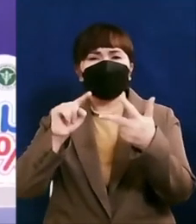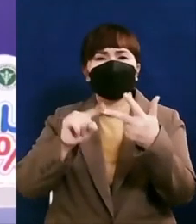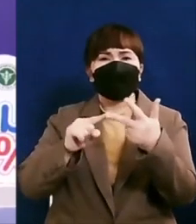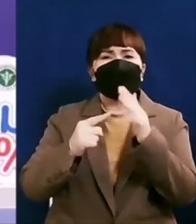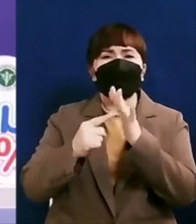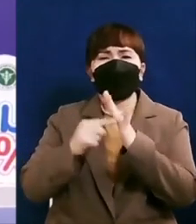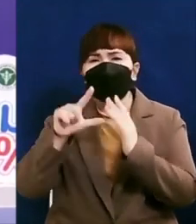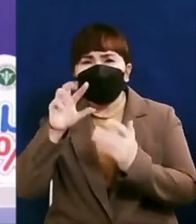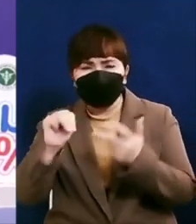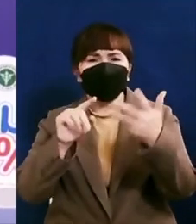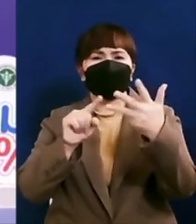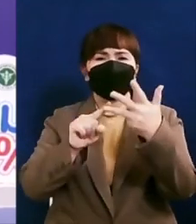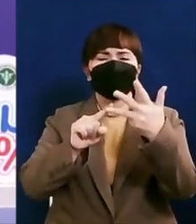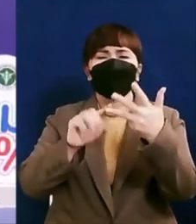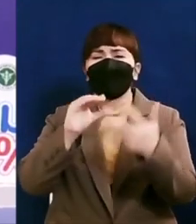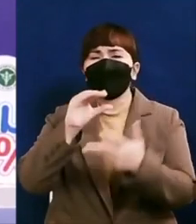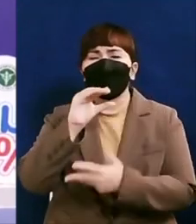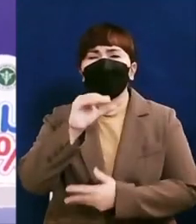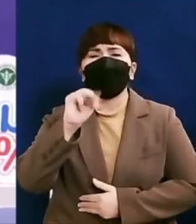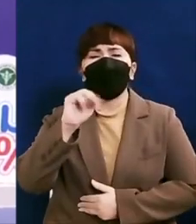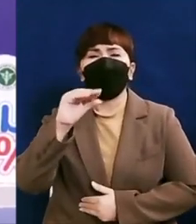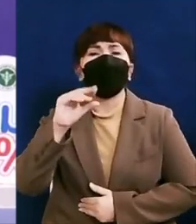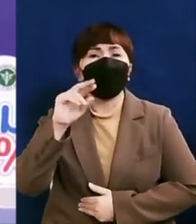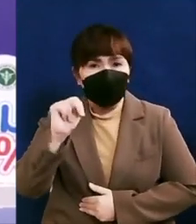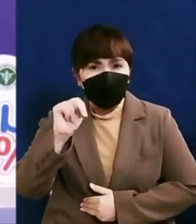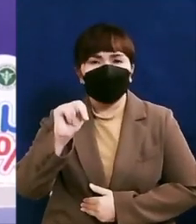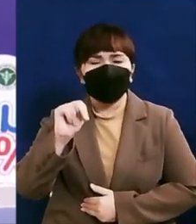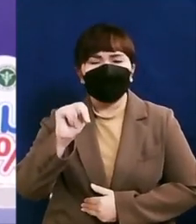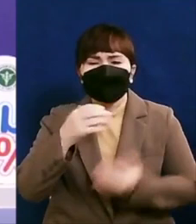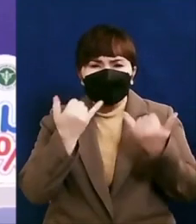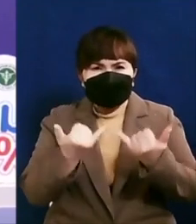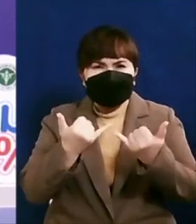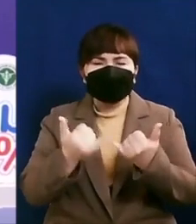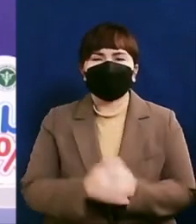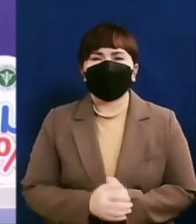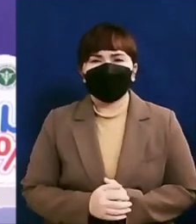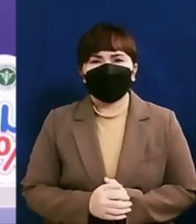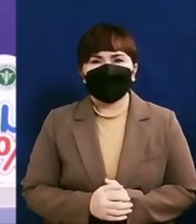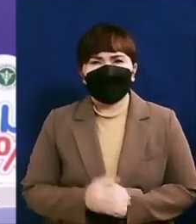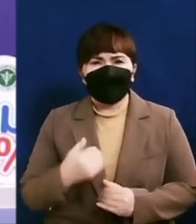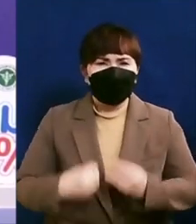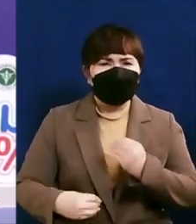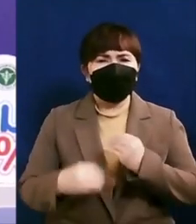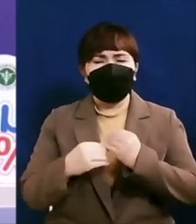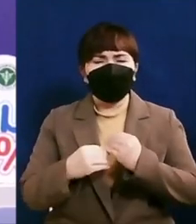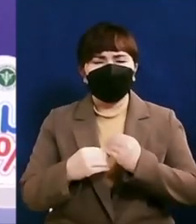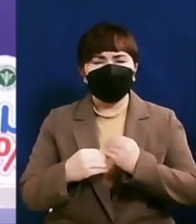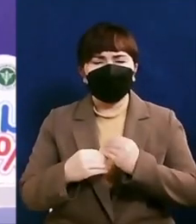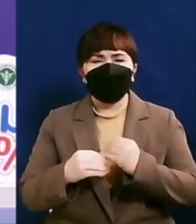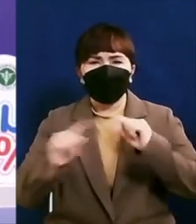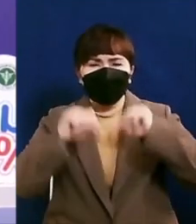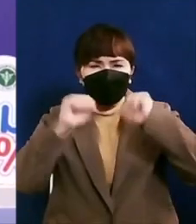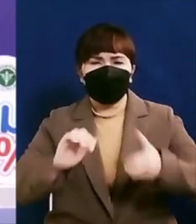นะครับแล้วก็โมโนฟิราเวียนะครับแล้วก็ปัจจุบันเนี่ยครับก็ได้มีการทำสัญญานะครับที่จ